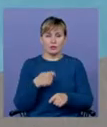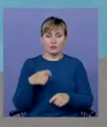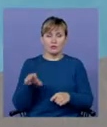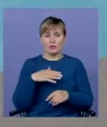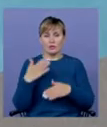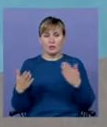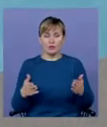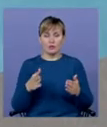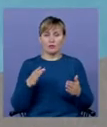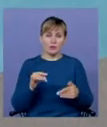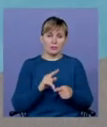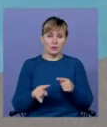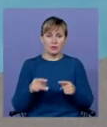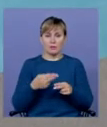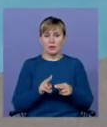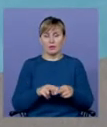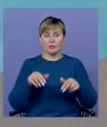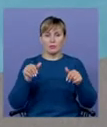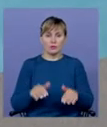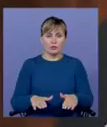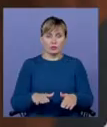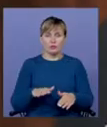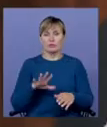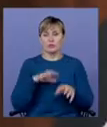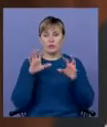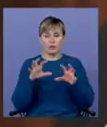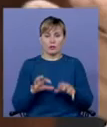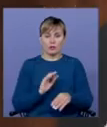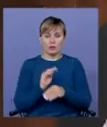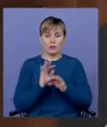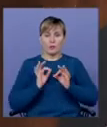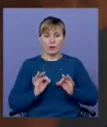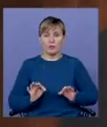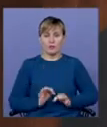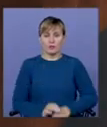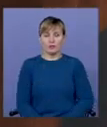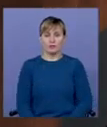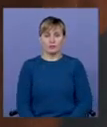всесторонне и объективно. Так что приговор вынесен обоснованно, добавил прокурор.